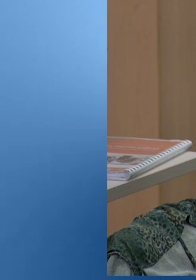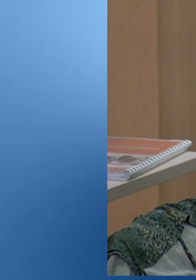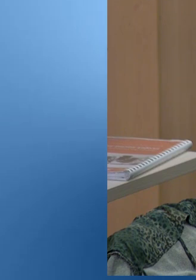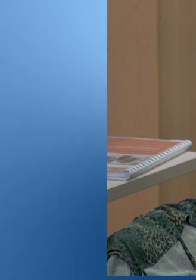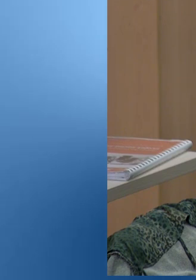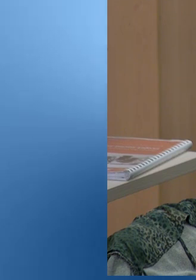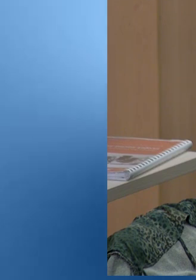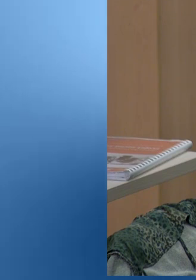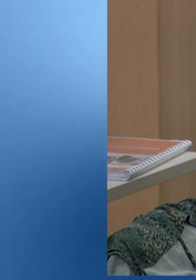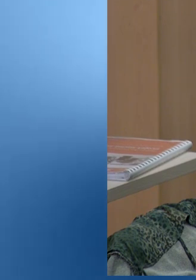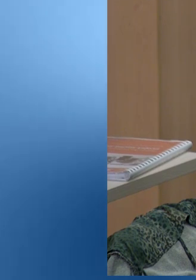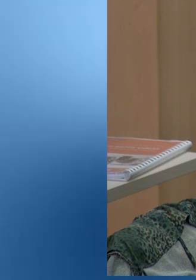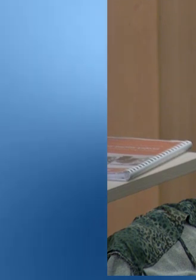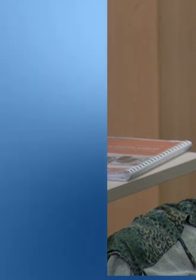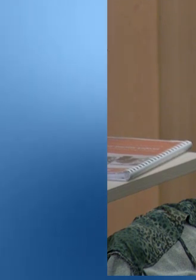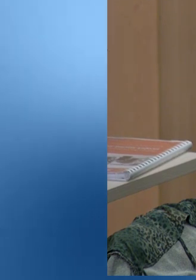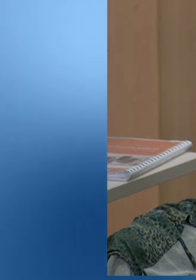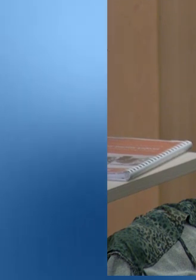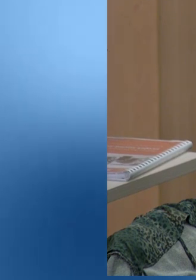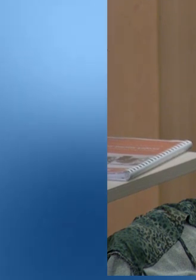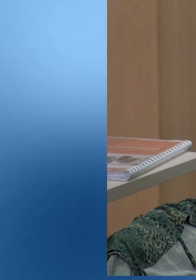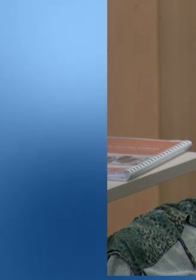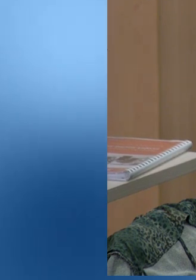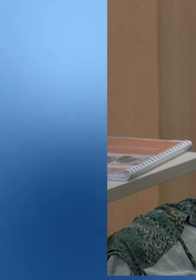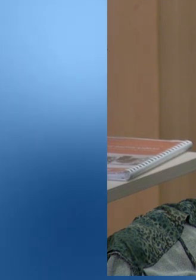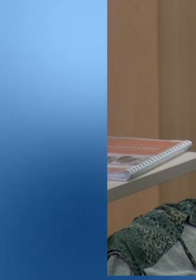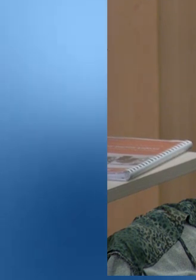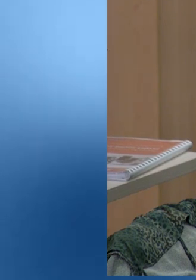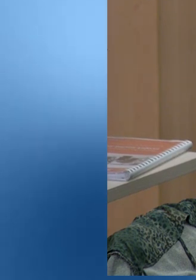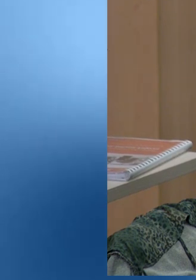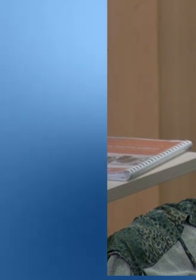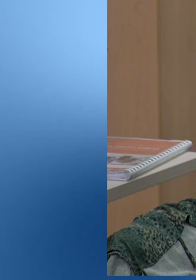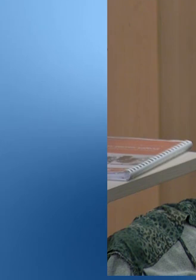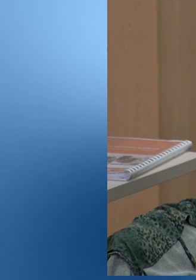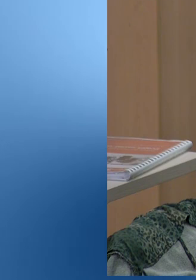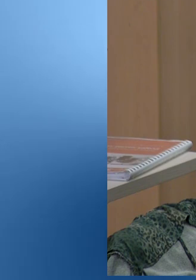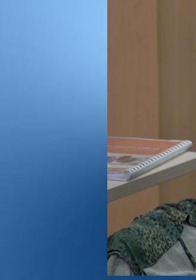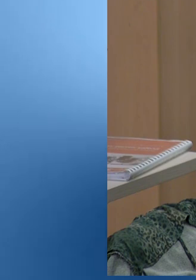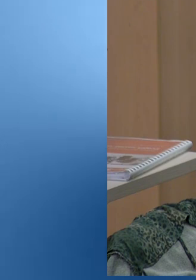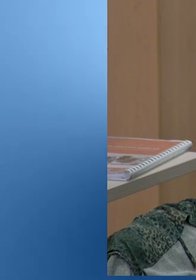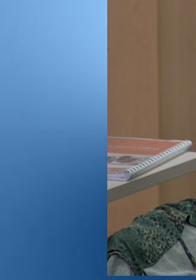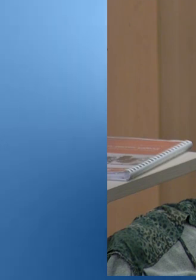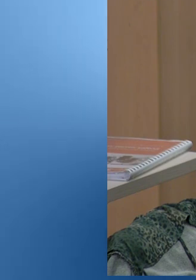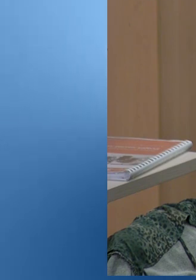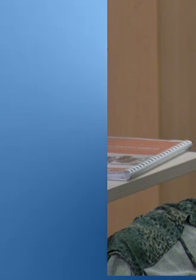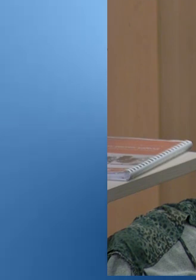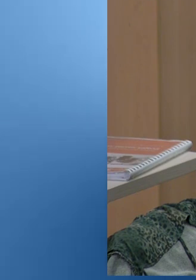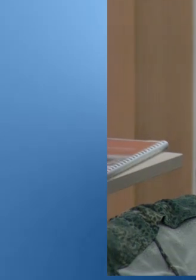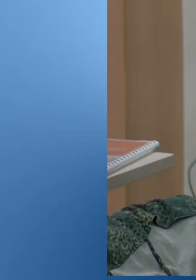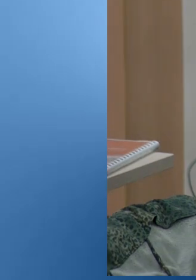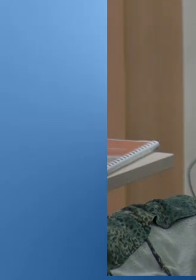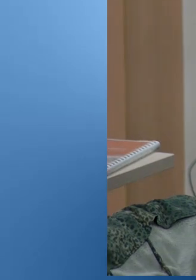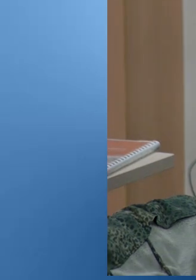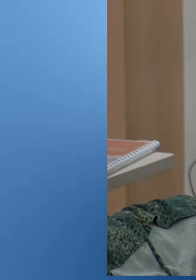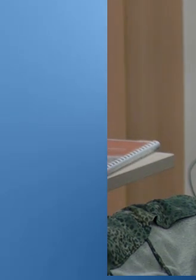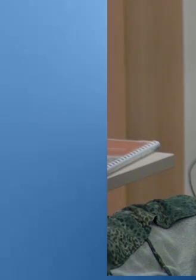de pas être au rendez-vous mais c'est une compétence du bailleur principalement et surtout le lien avec